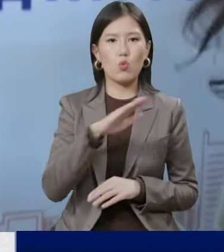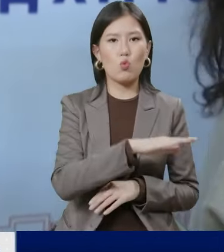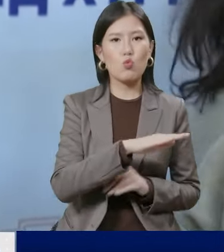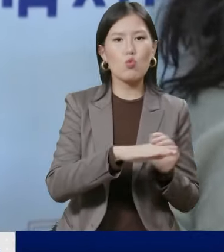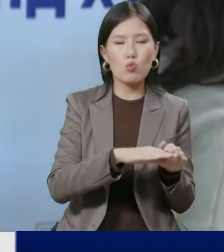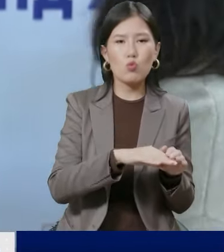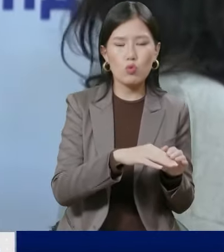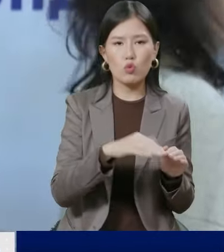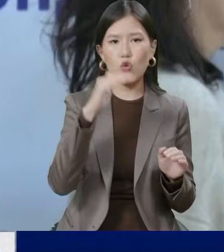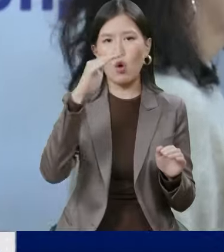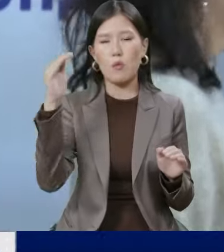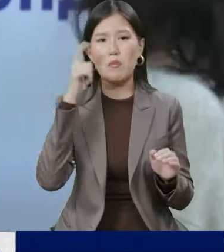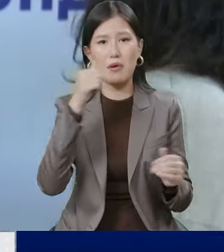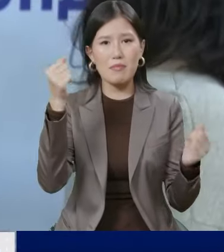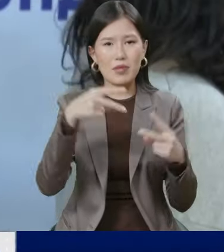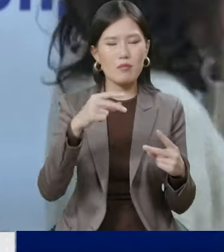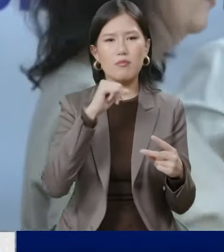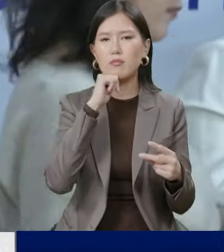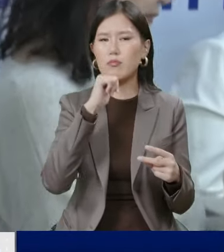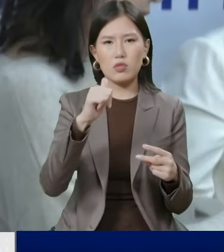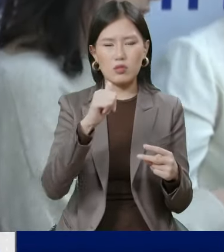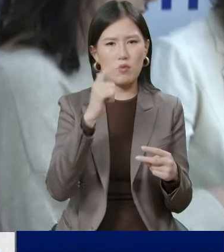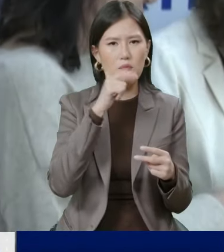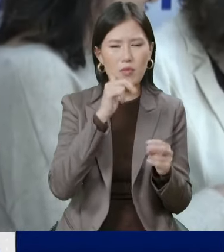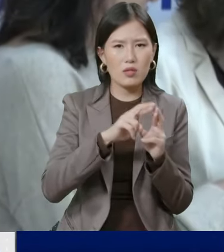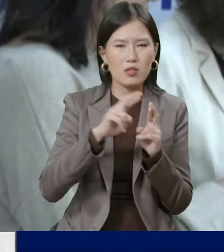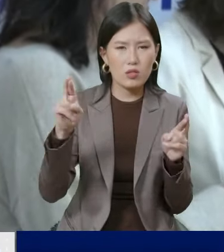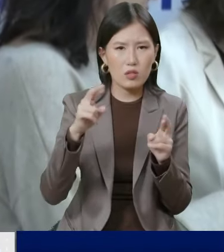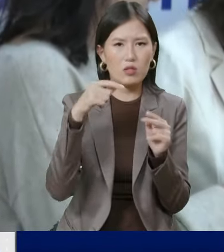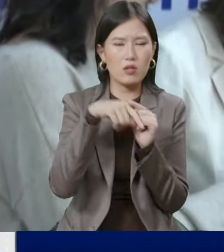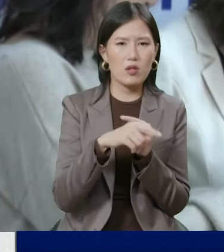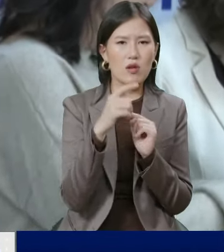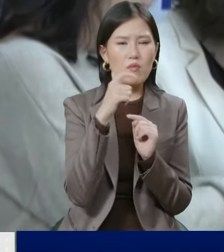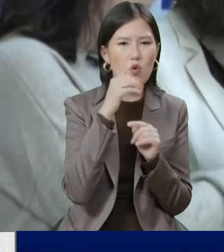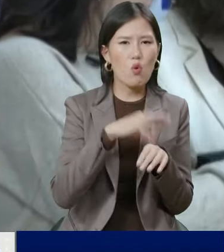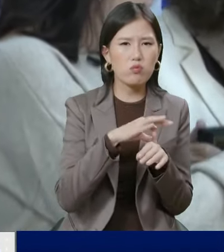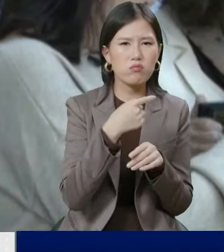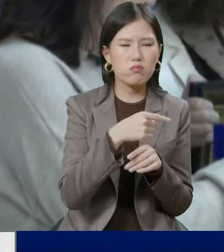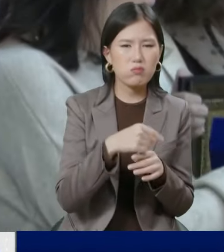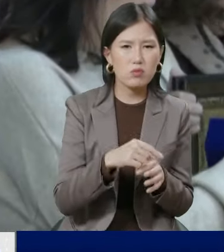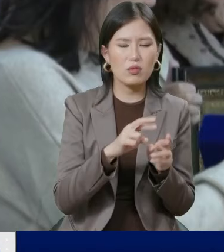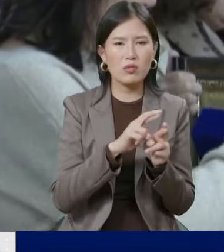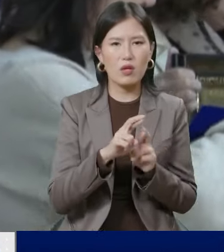антон физиологийн онцлогтой, судлах шинжлэх аргатай, тохиолдох эмгэг хам шинжүүдтэй. Тэр